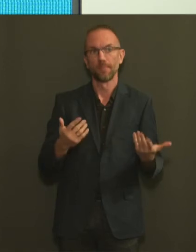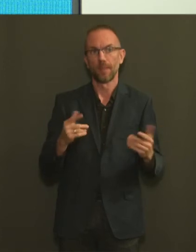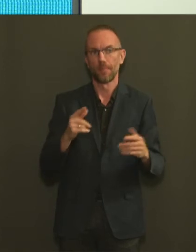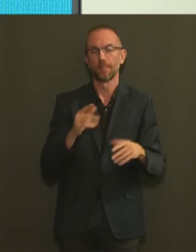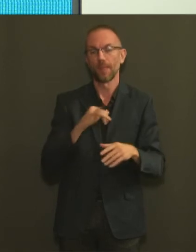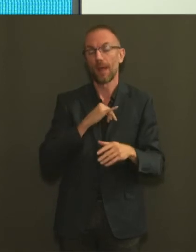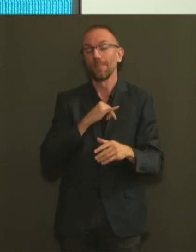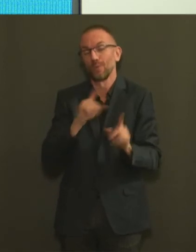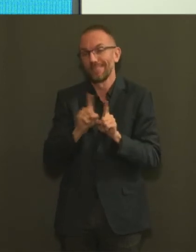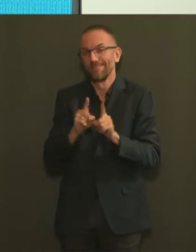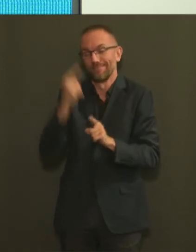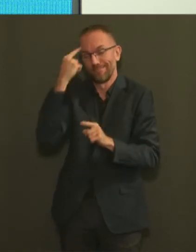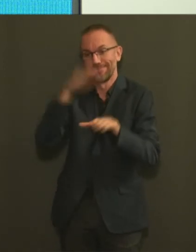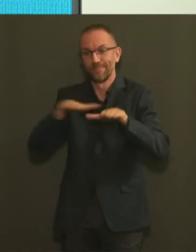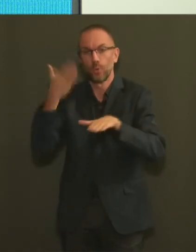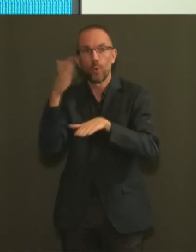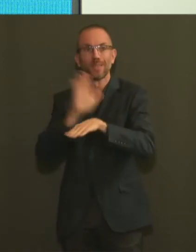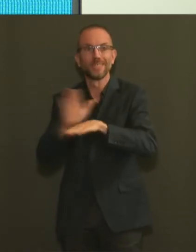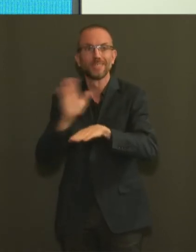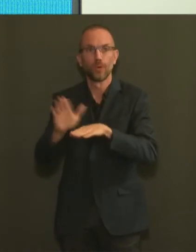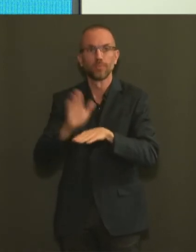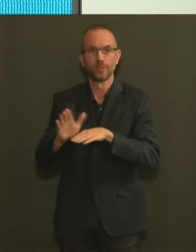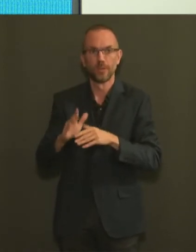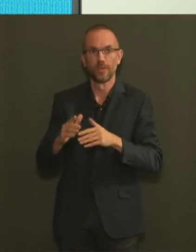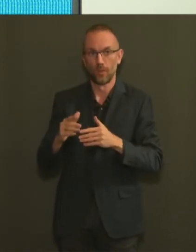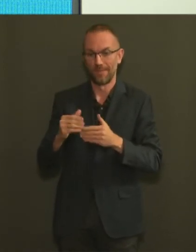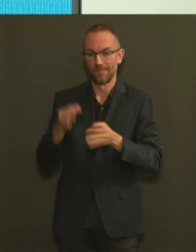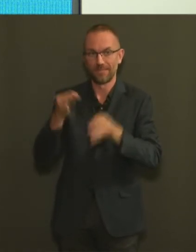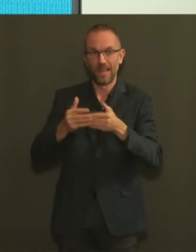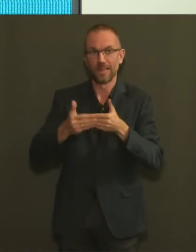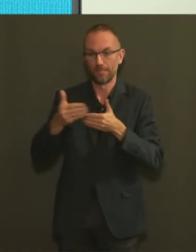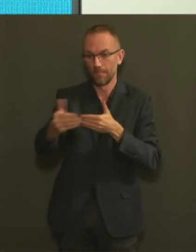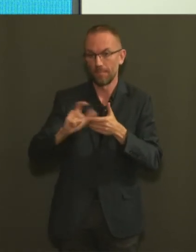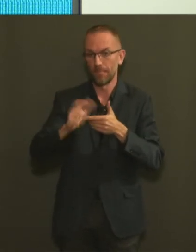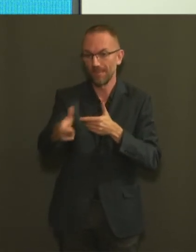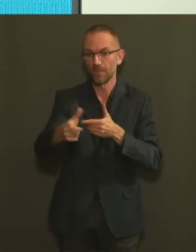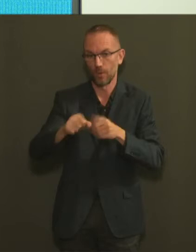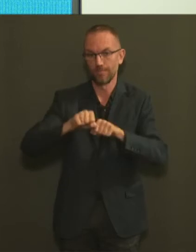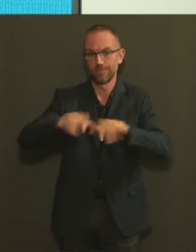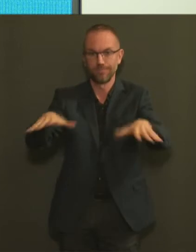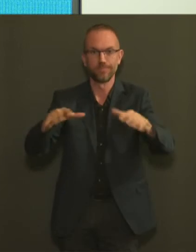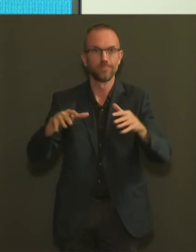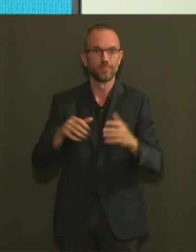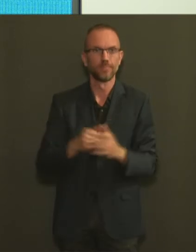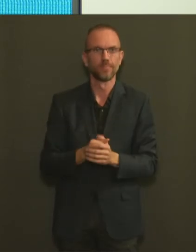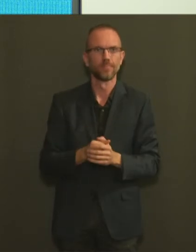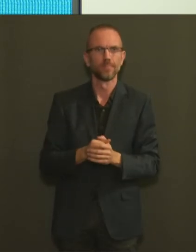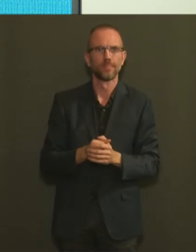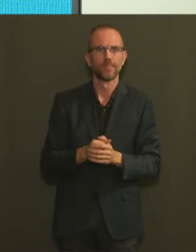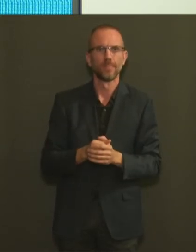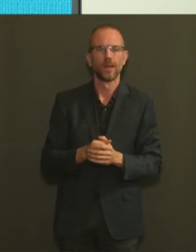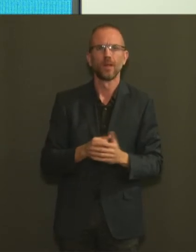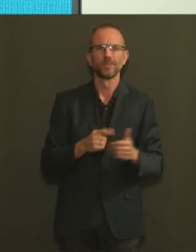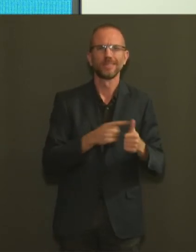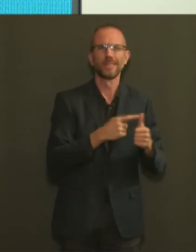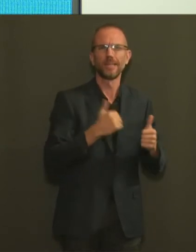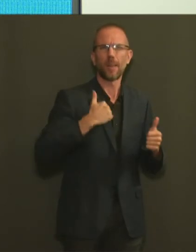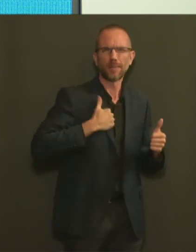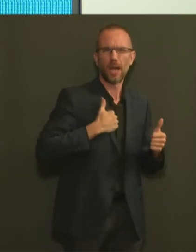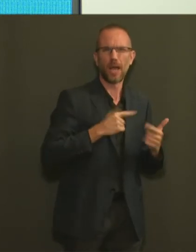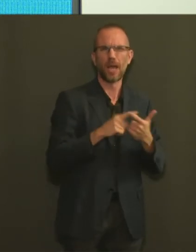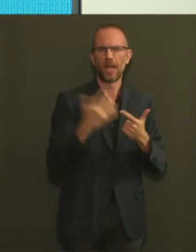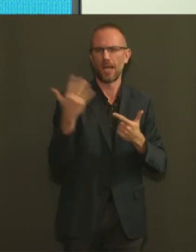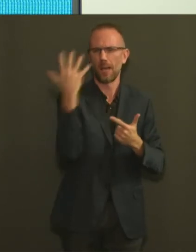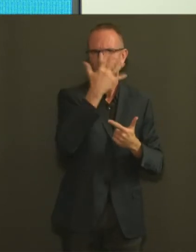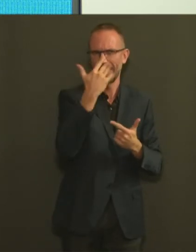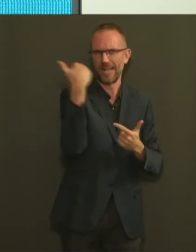particulièrement et de l'impact qu'elles peuvent avoir sur la santé c'est ce qui s'est passé tant au canada qu'aux états-unis au courant du mois